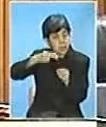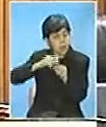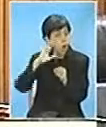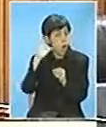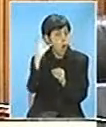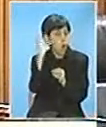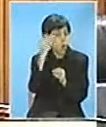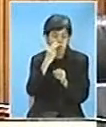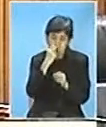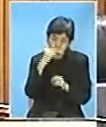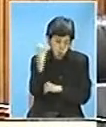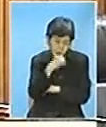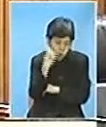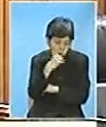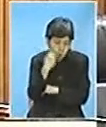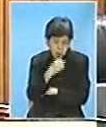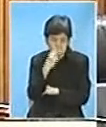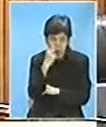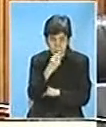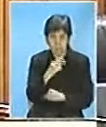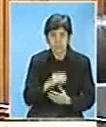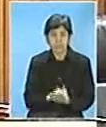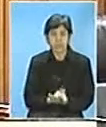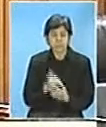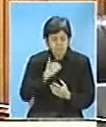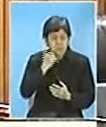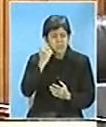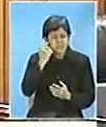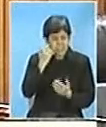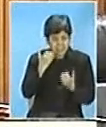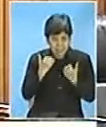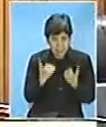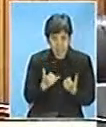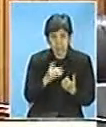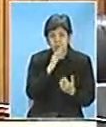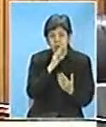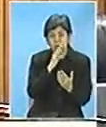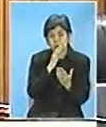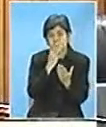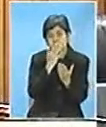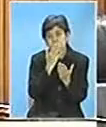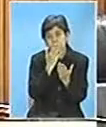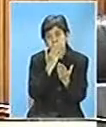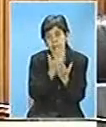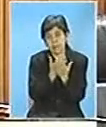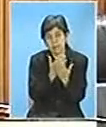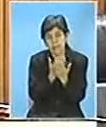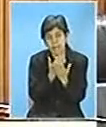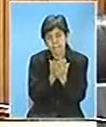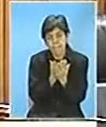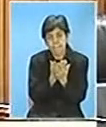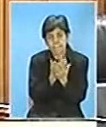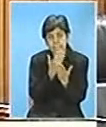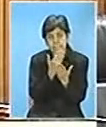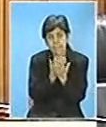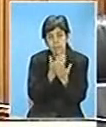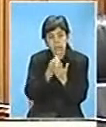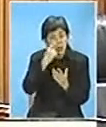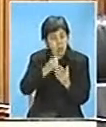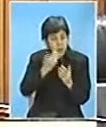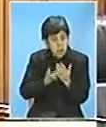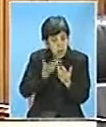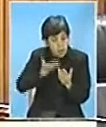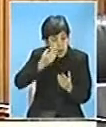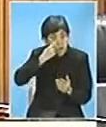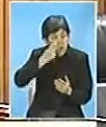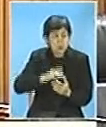กวันต่อวันเลยนะครับในวันนี้ซึ่งคาดการว่าตอนนี้เนี่ยถ้าราคายังราคาสูงขนาด